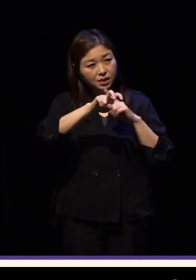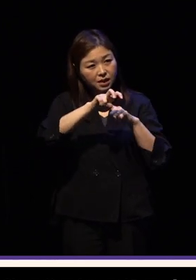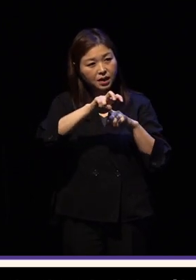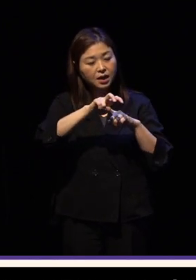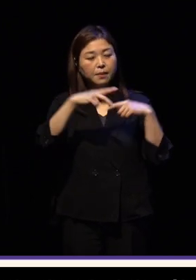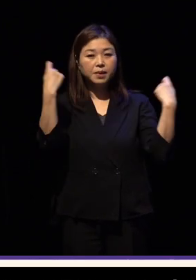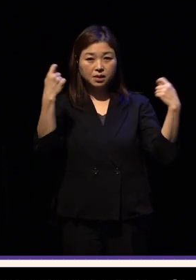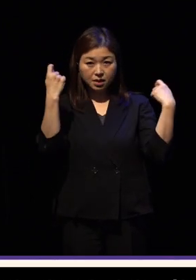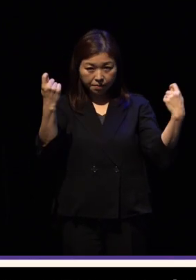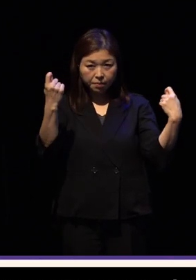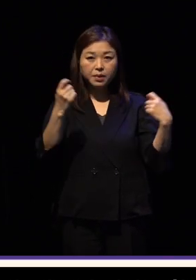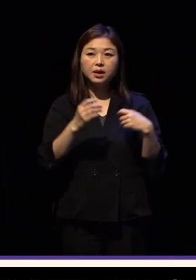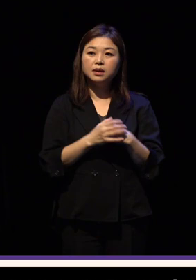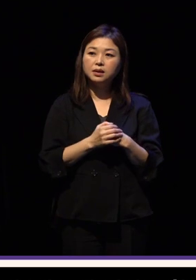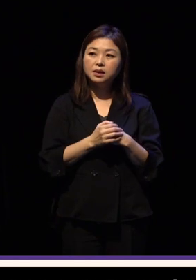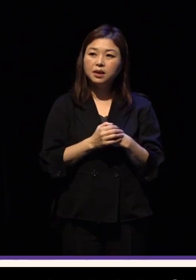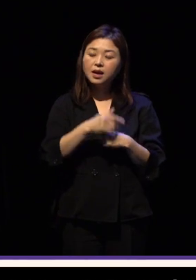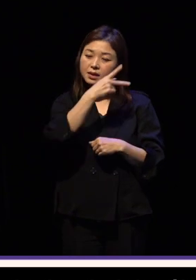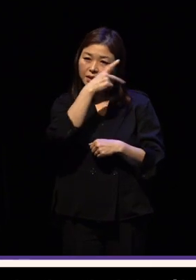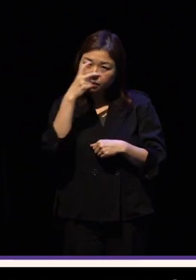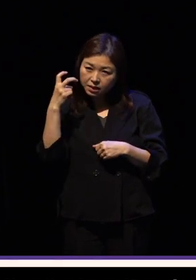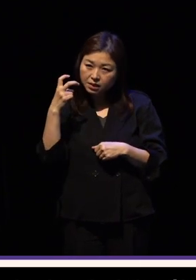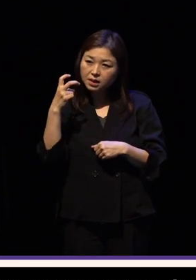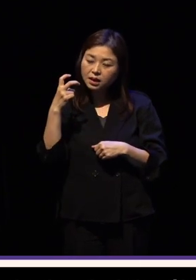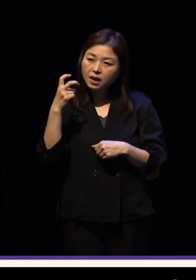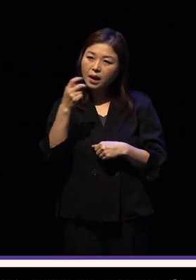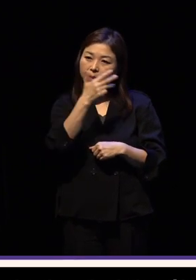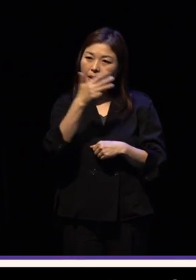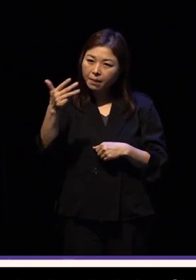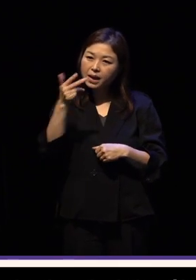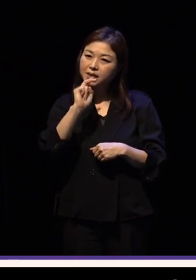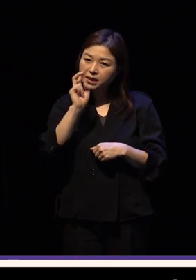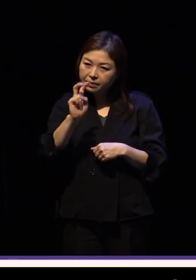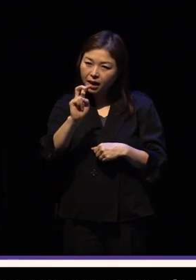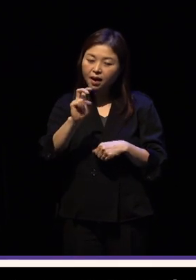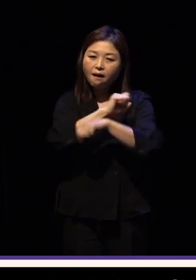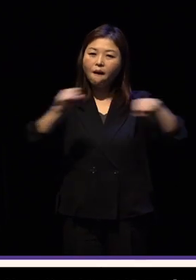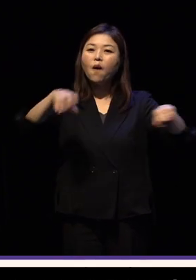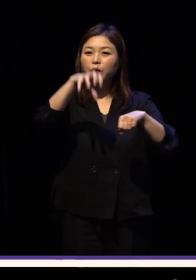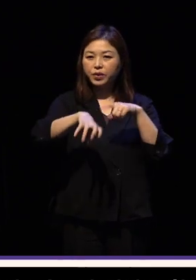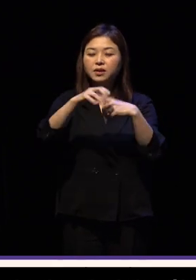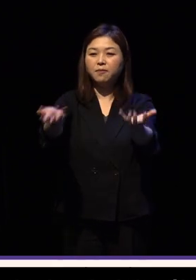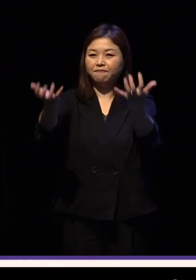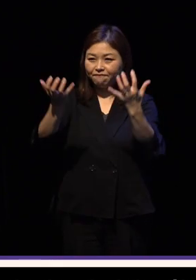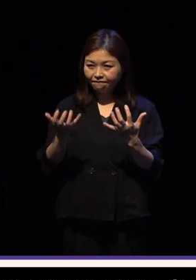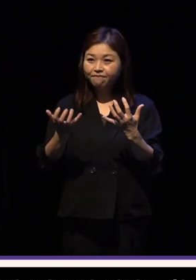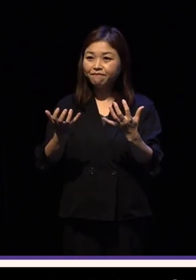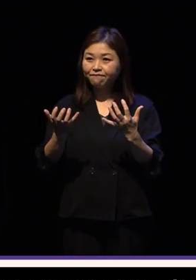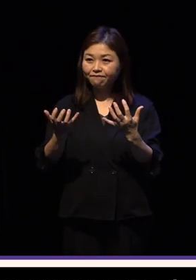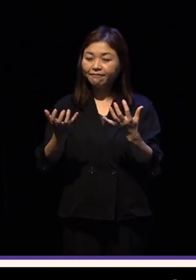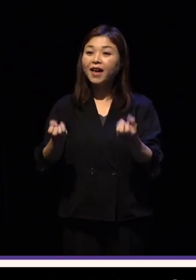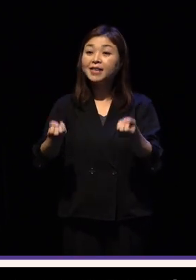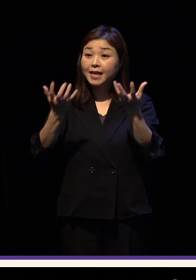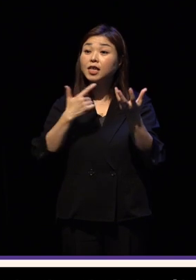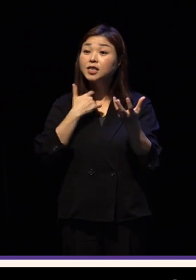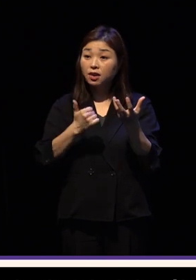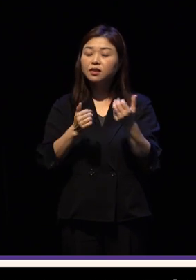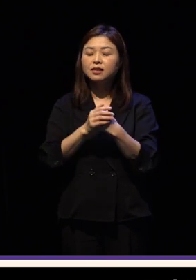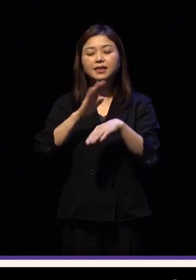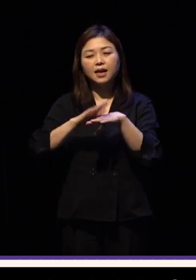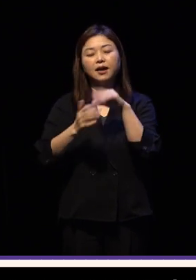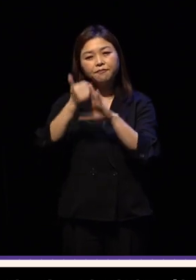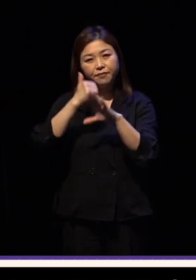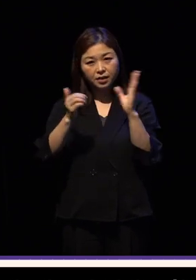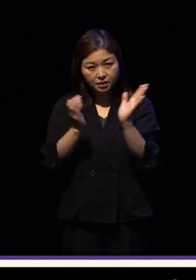88 음악당에서 야외 음악당에서 했는데요. 한 만 명이 참여를 아주 성황리에 끝났어요. 그래서 지난